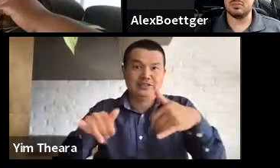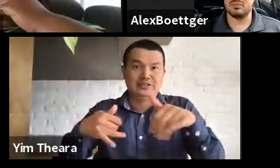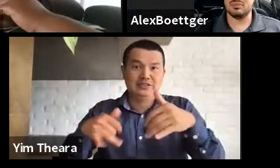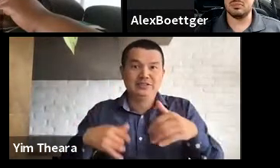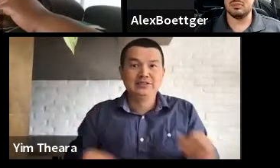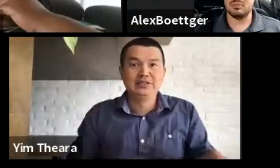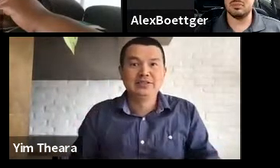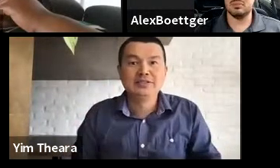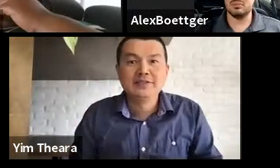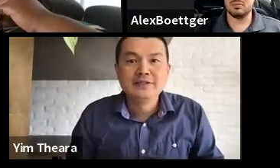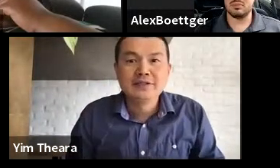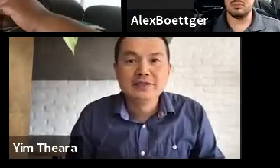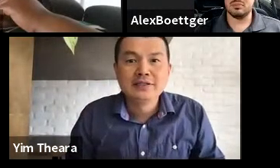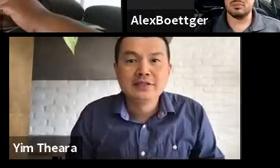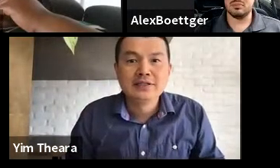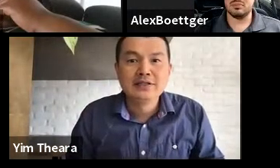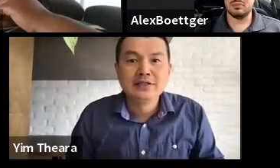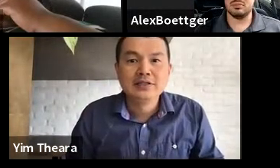Arrête.